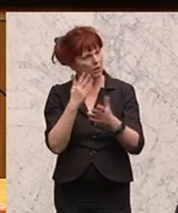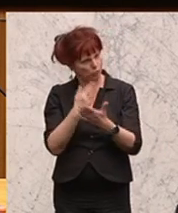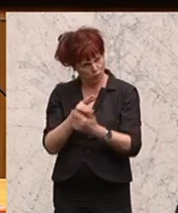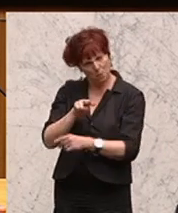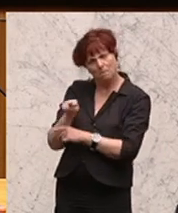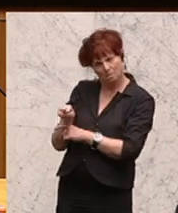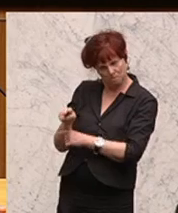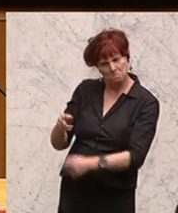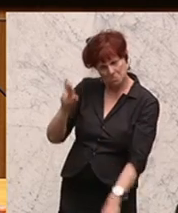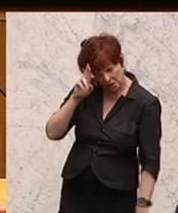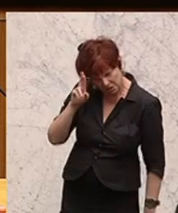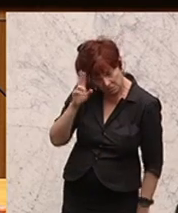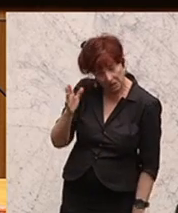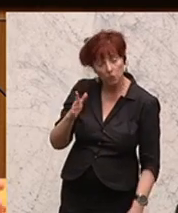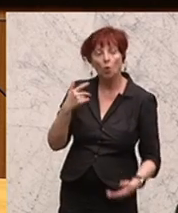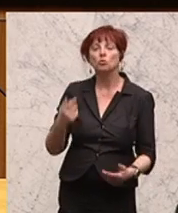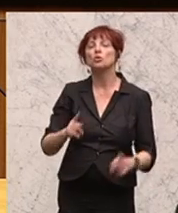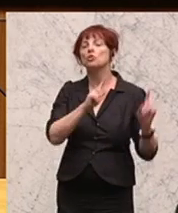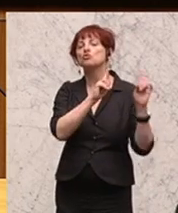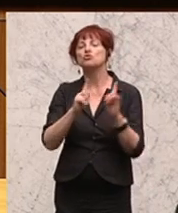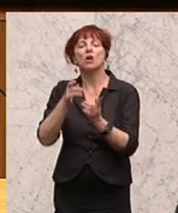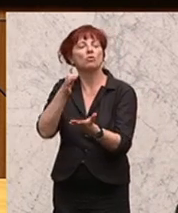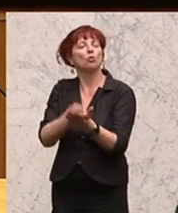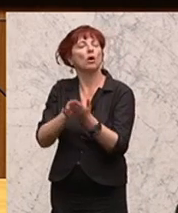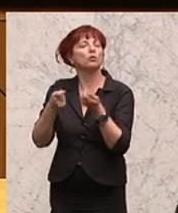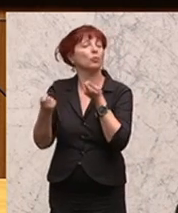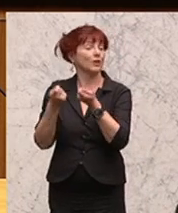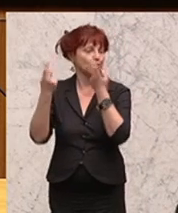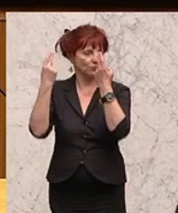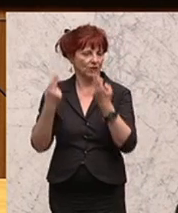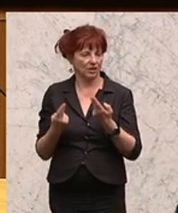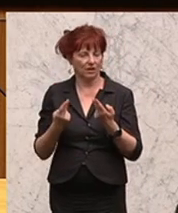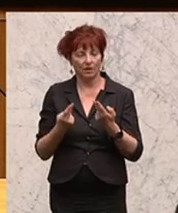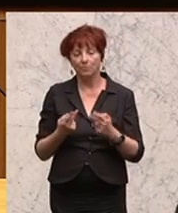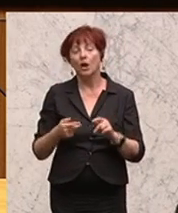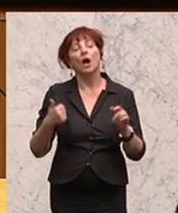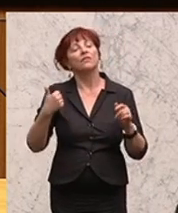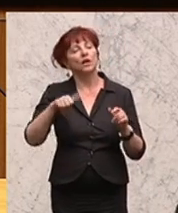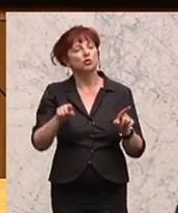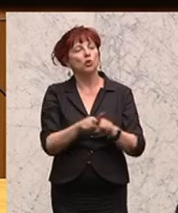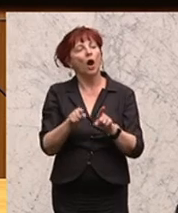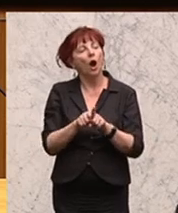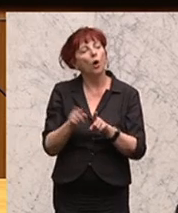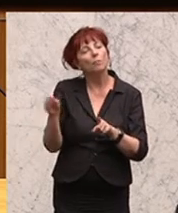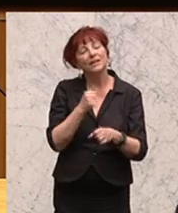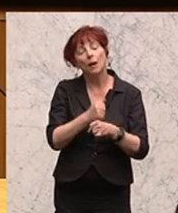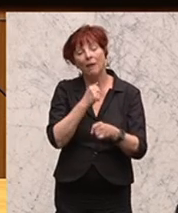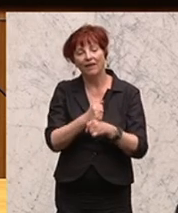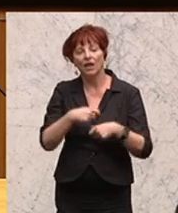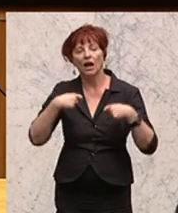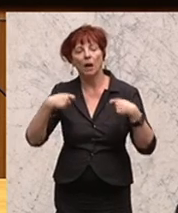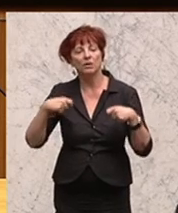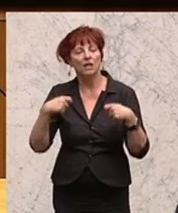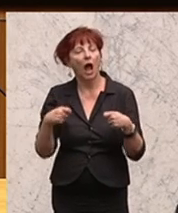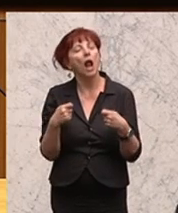damit standortpolitisch sehr wichtig ist. Wir verdoppeln zudem die steuerfreie Mitarbeiterkapitalbeteiligung und senken